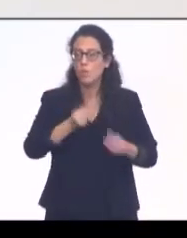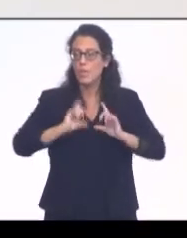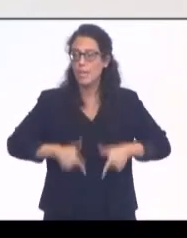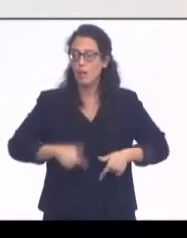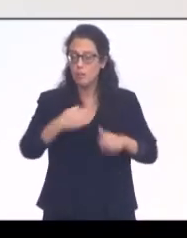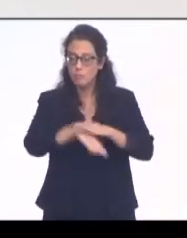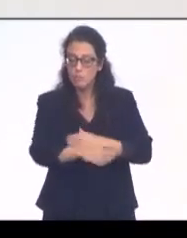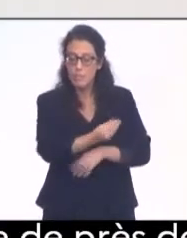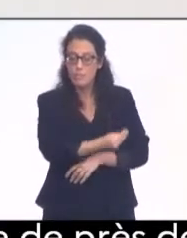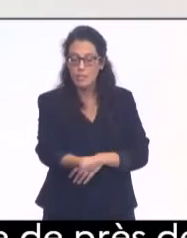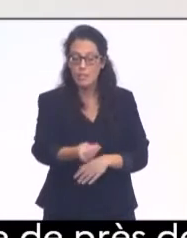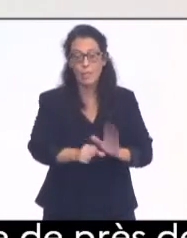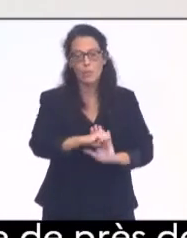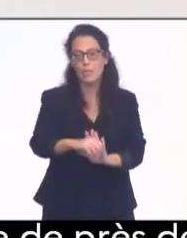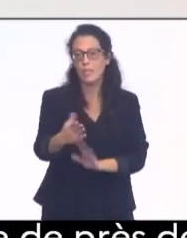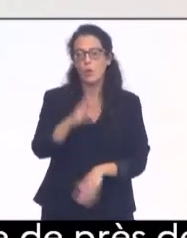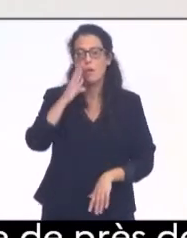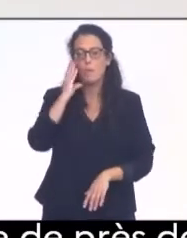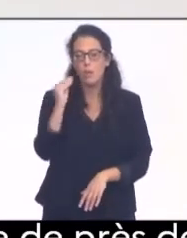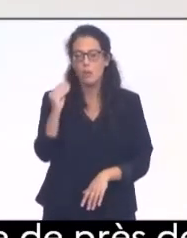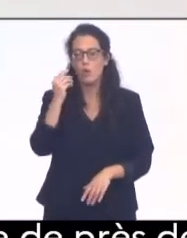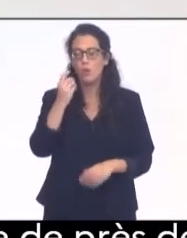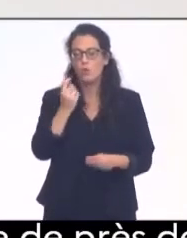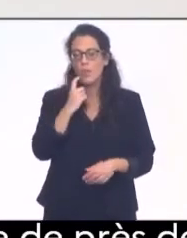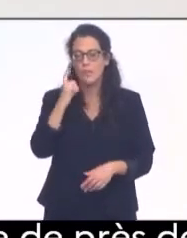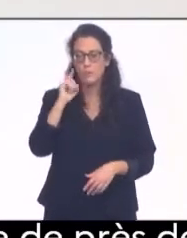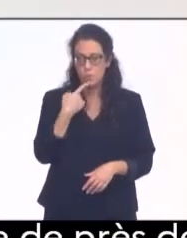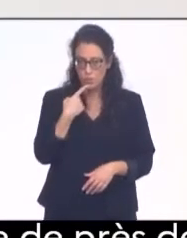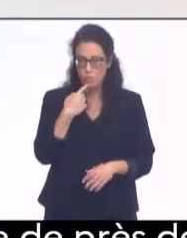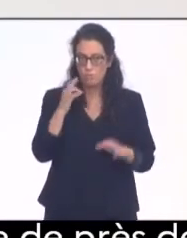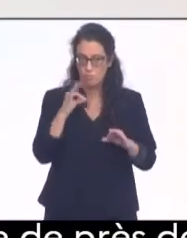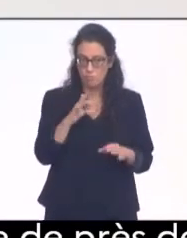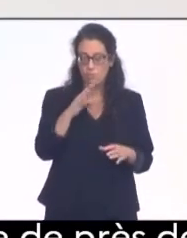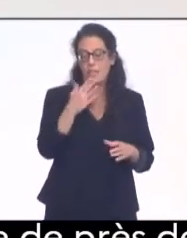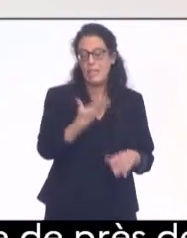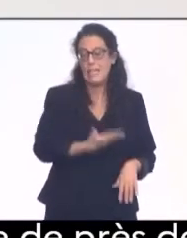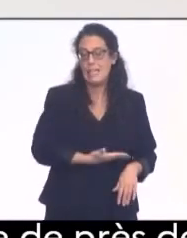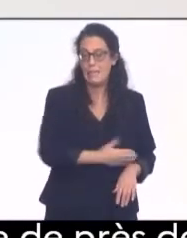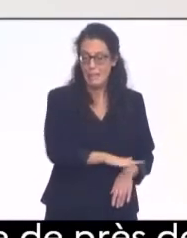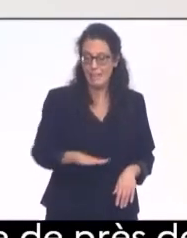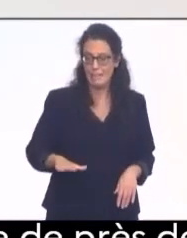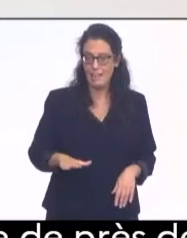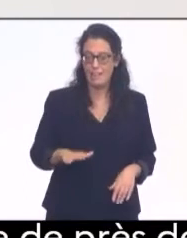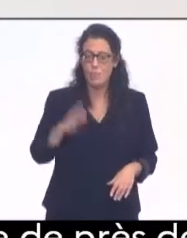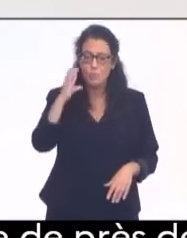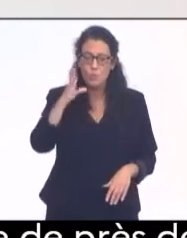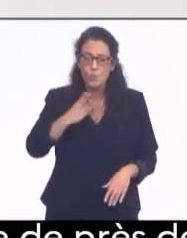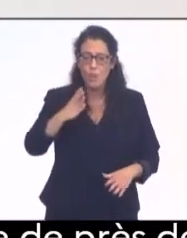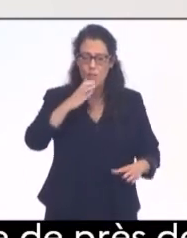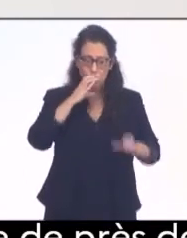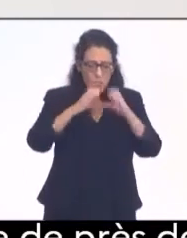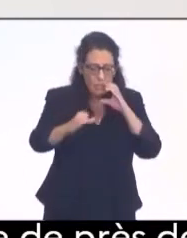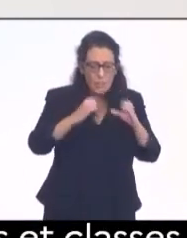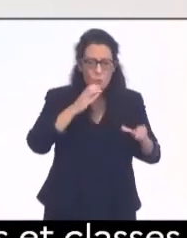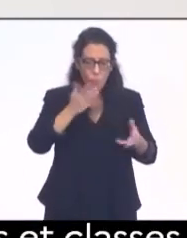des enfants malentendants ou sourds et en effet les maternelles pour justement être dans la communication et